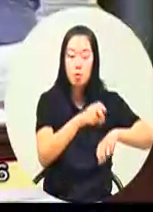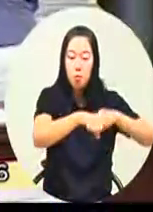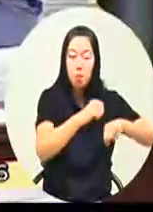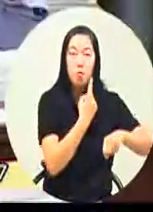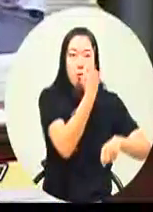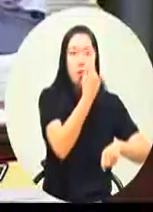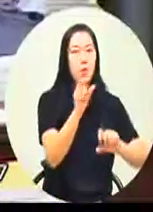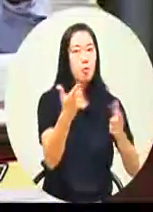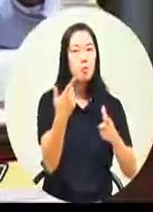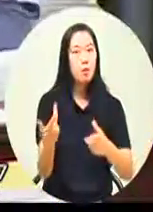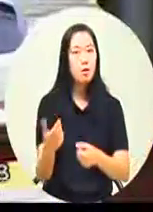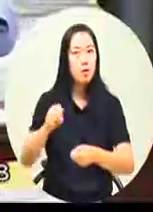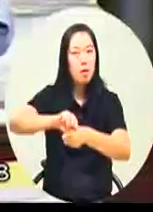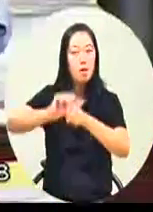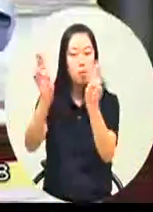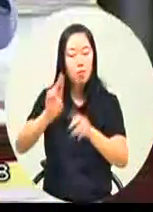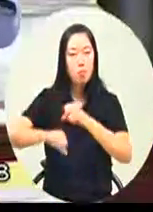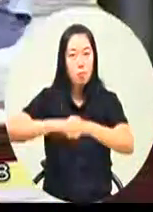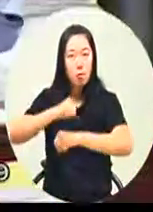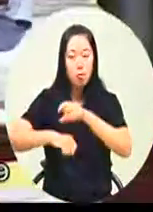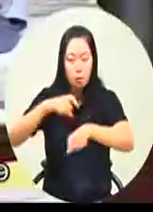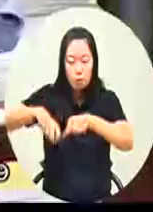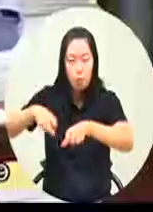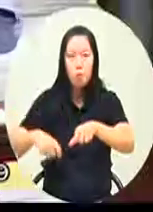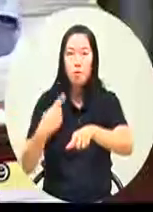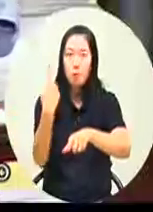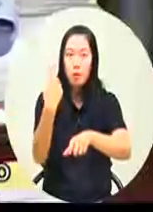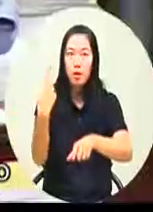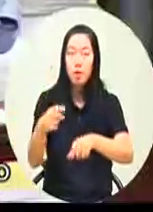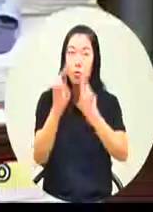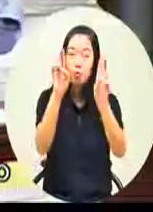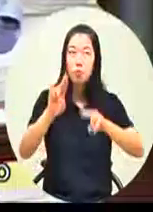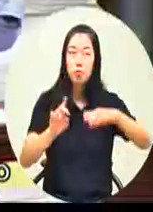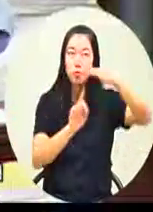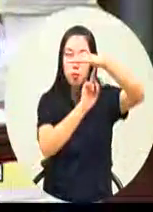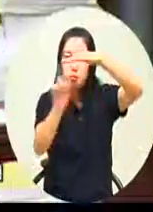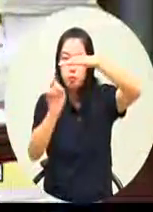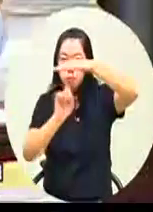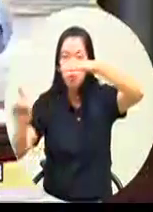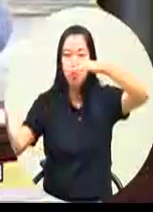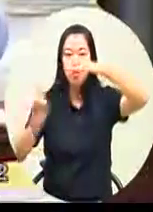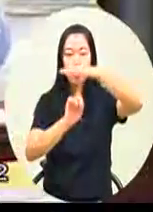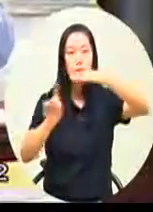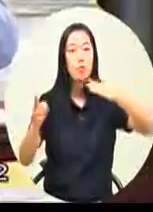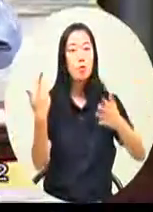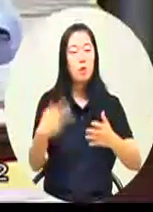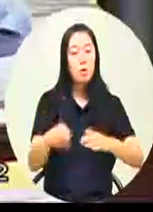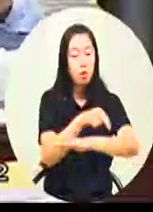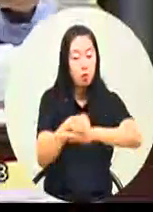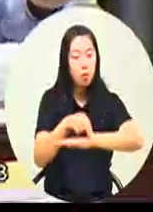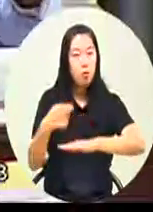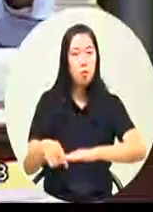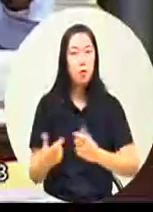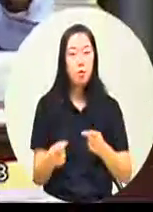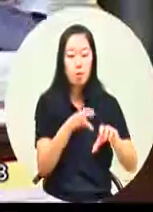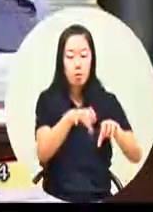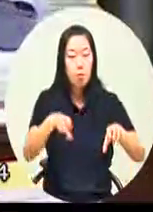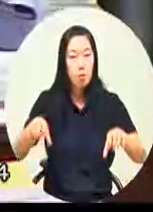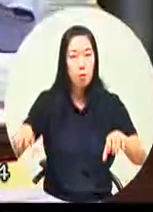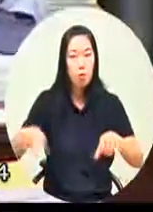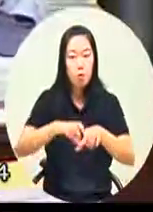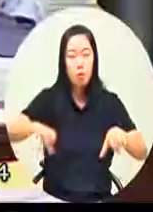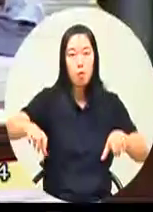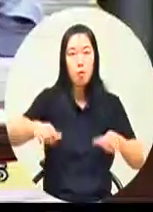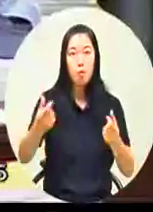共电动脚踏车。所以你的电线要先设计，要含在电路，包括某些站比较幅度服务比较远的